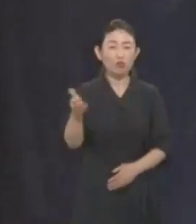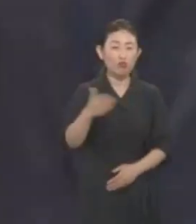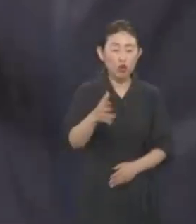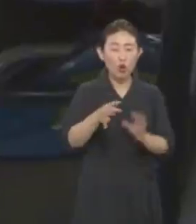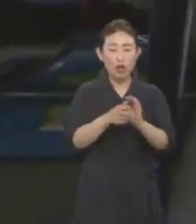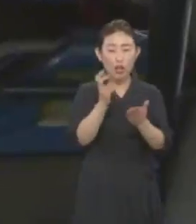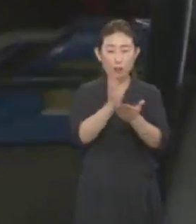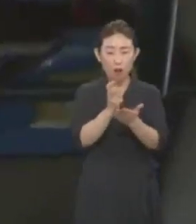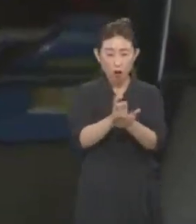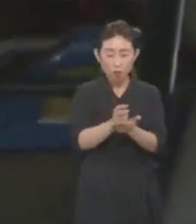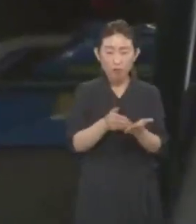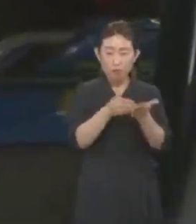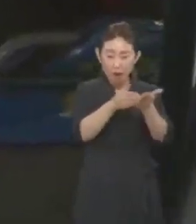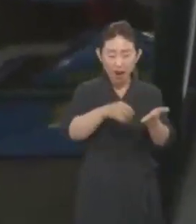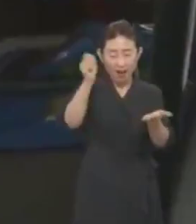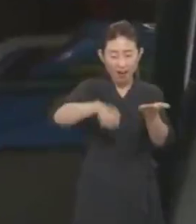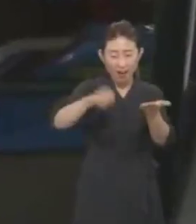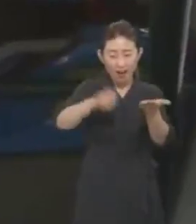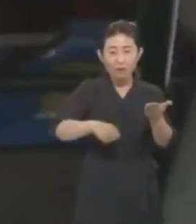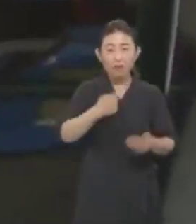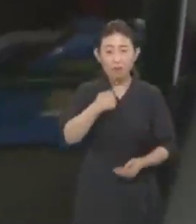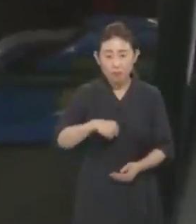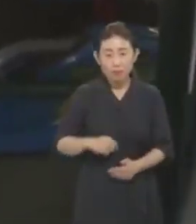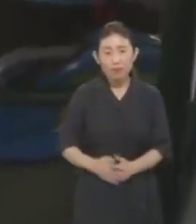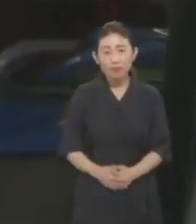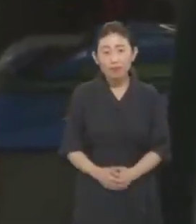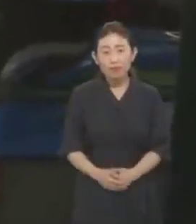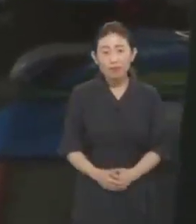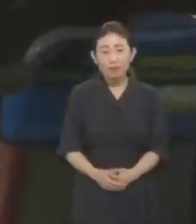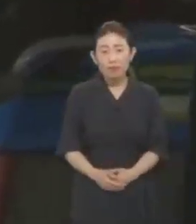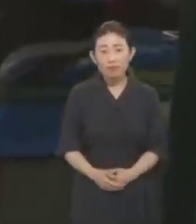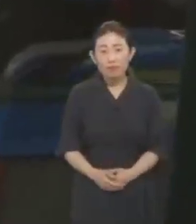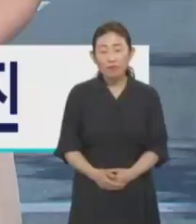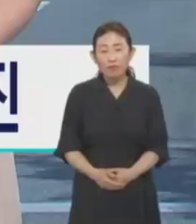수 있도록 하는 조례안을 가결시킨 바 있습니다.